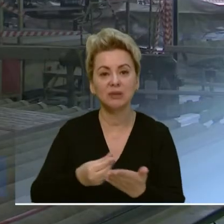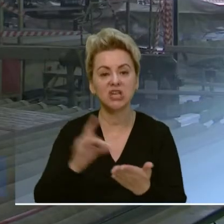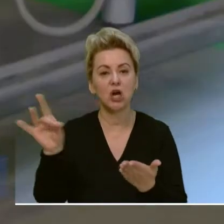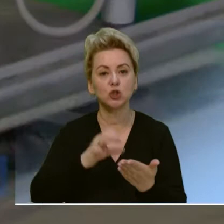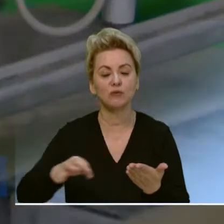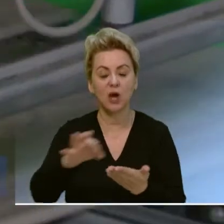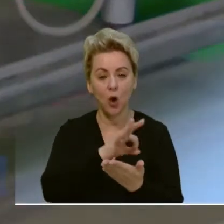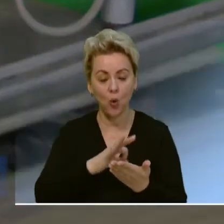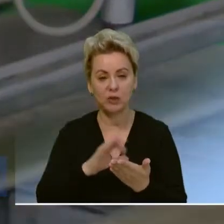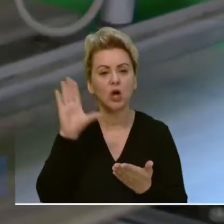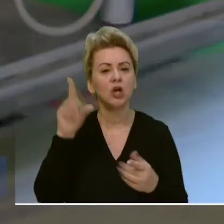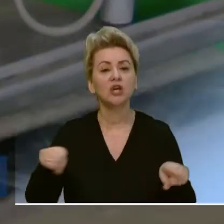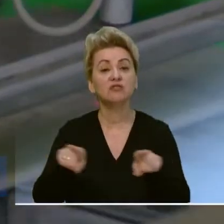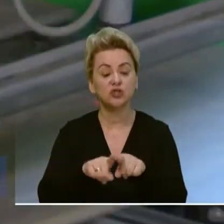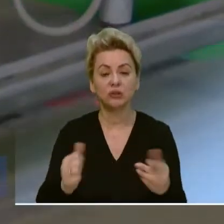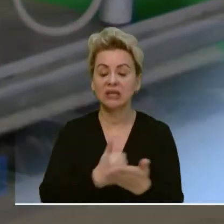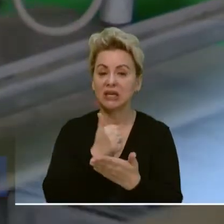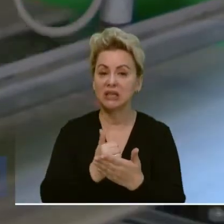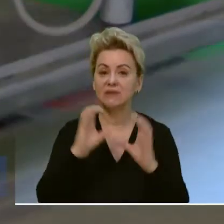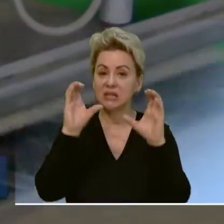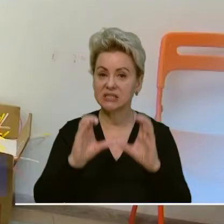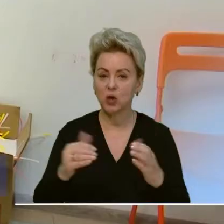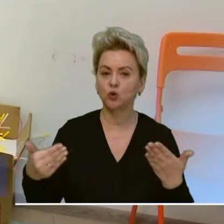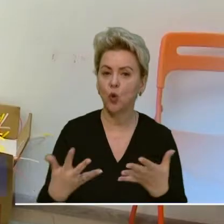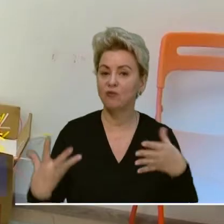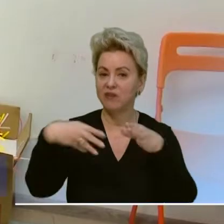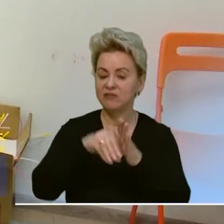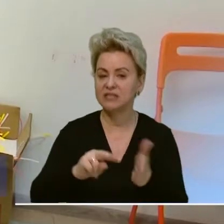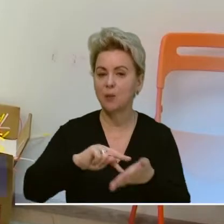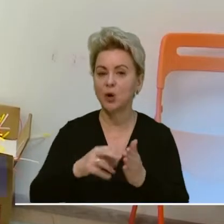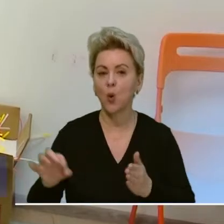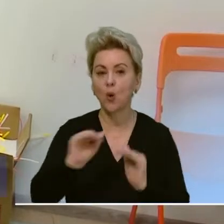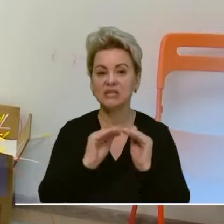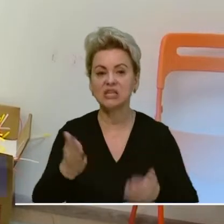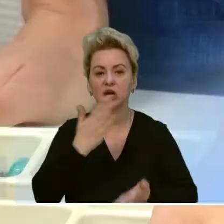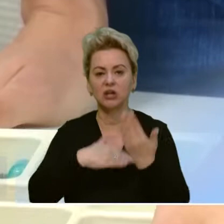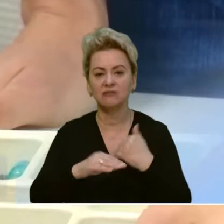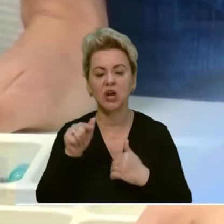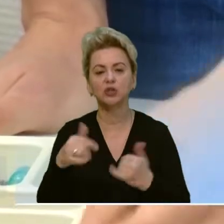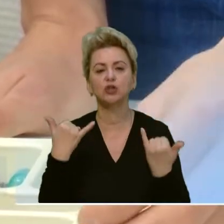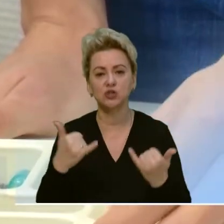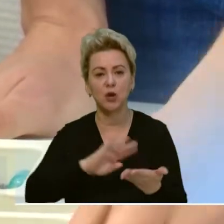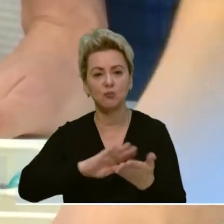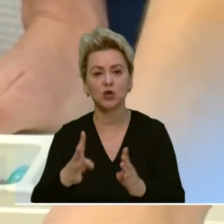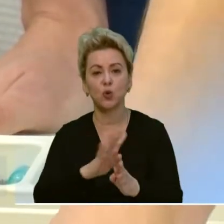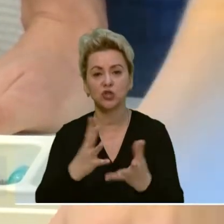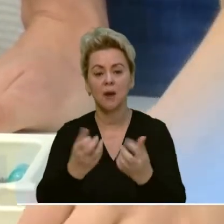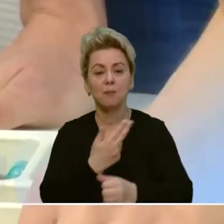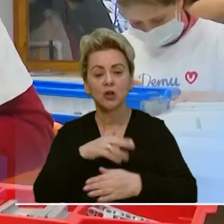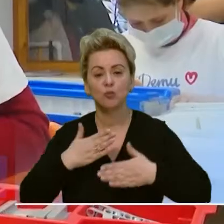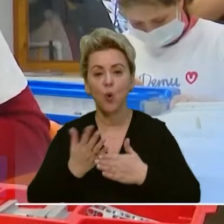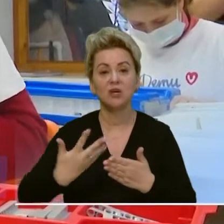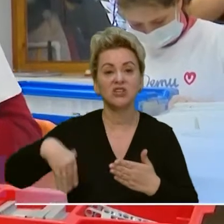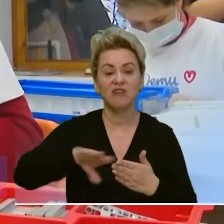Ростовской области. И все-таки главное законодательное нововведение – проект о детях-инвалидах. Они теперь без очереди получат медпомощь